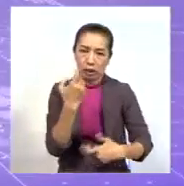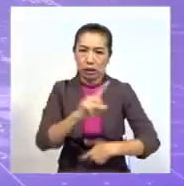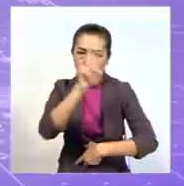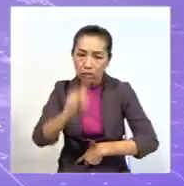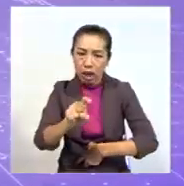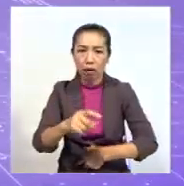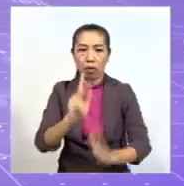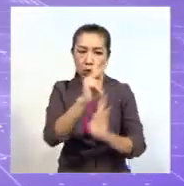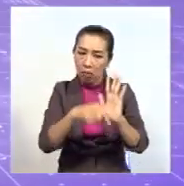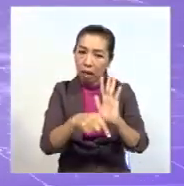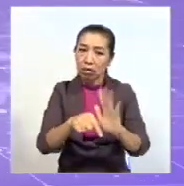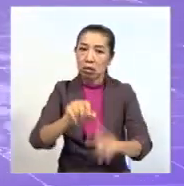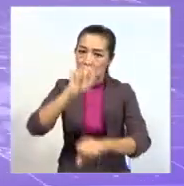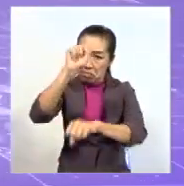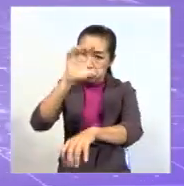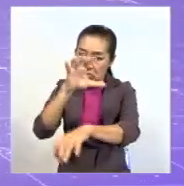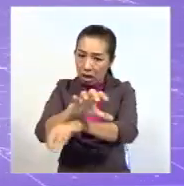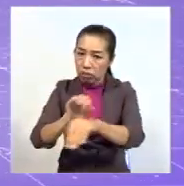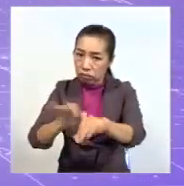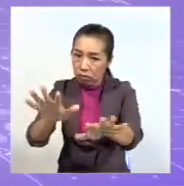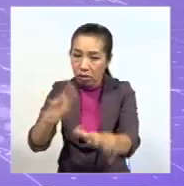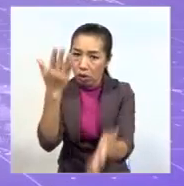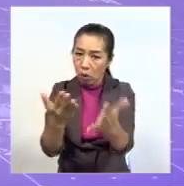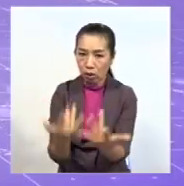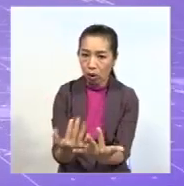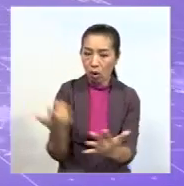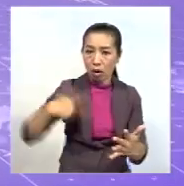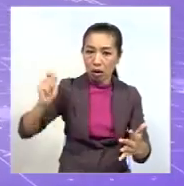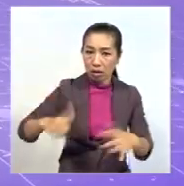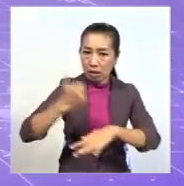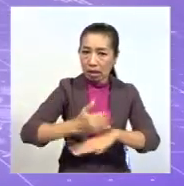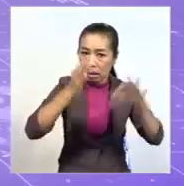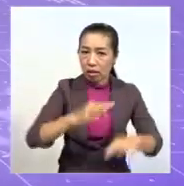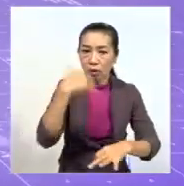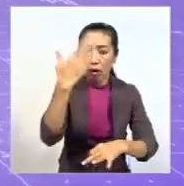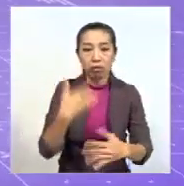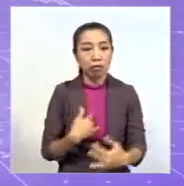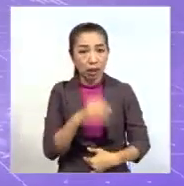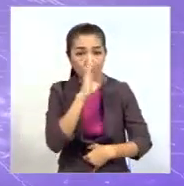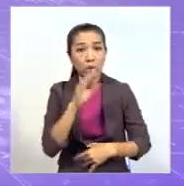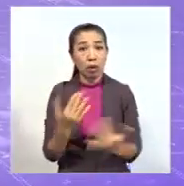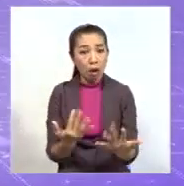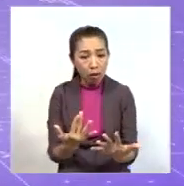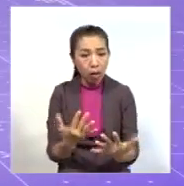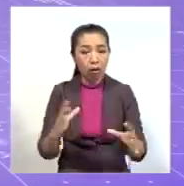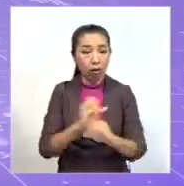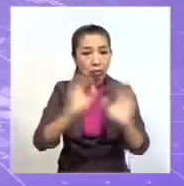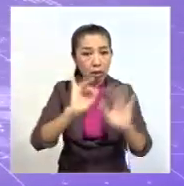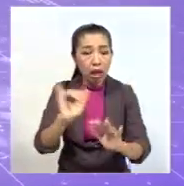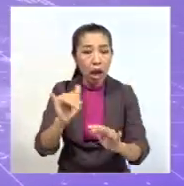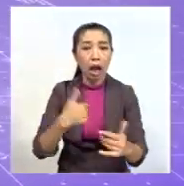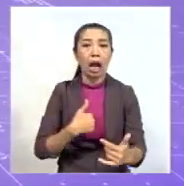ะต้องรอการตีความอยู่หลายคนก็ตั้งข้อสังเกตว่าอ้าวแล้วถ้าเกิดจะต้องรอตอนนี้ยังไม่มีความชัดเจนเราเป็นคน